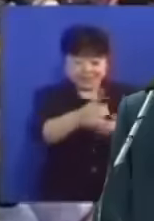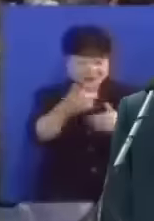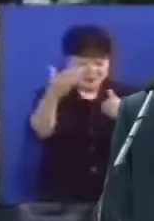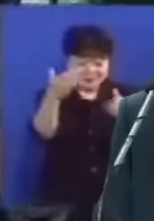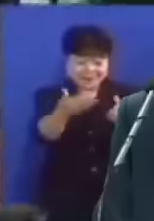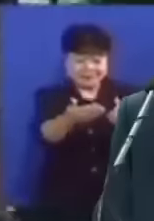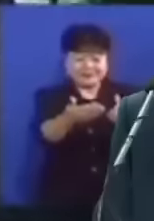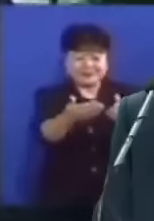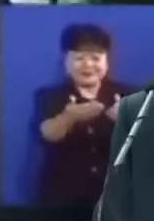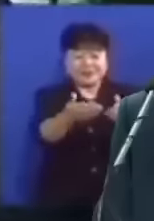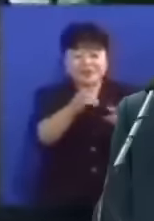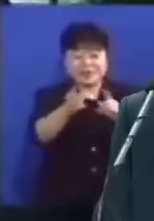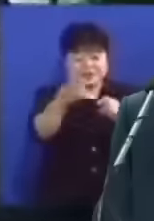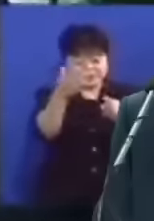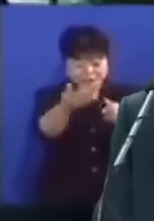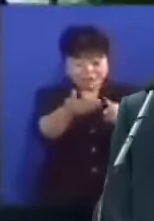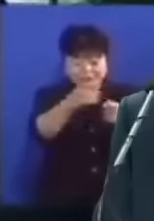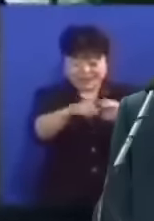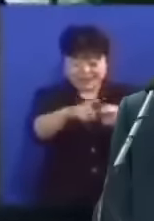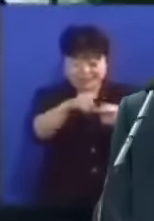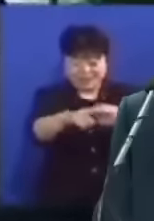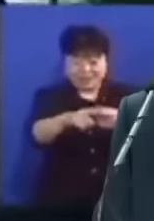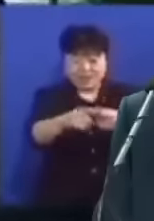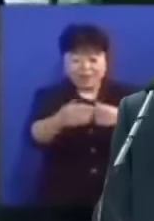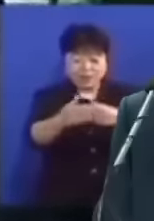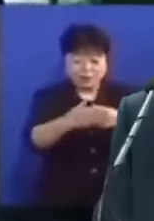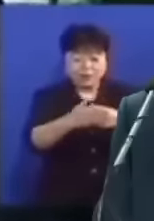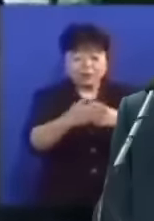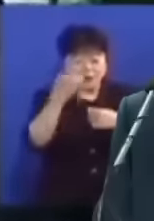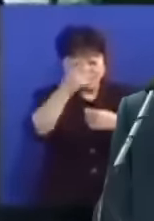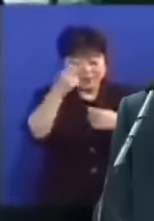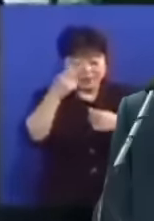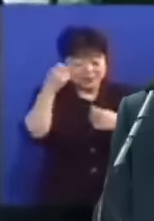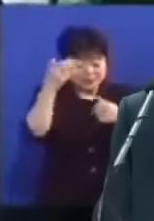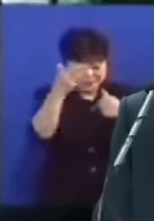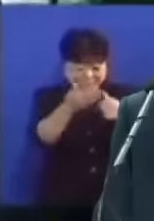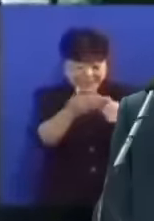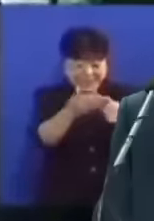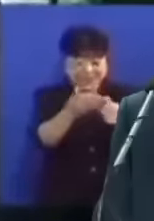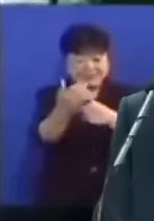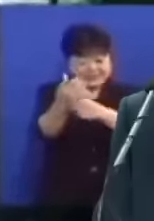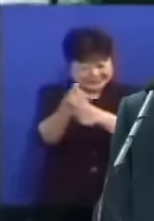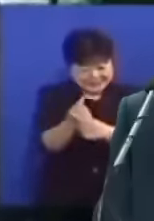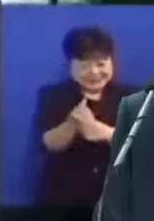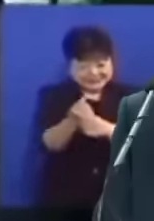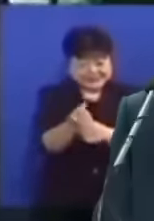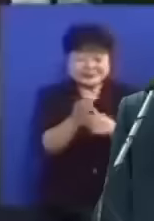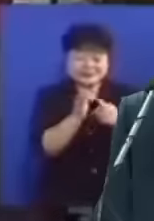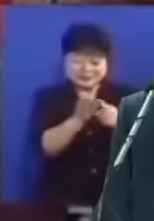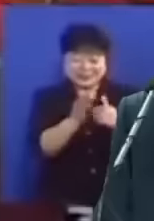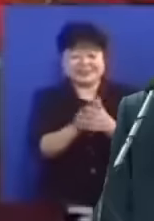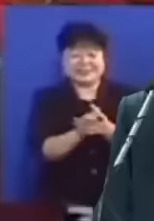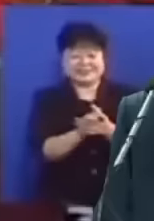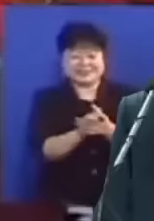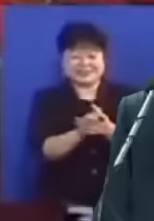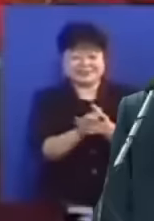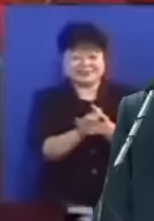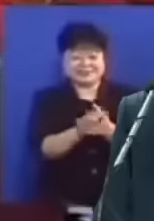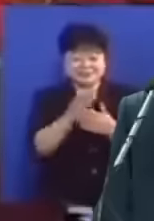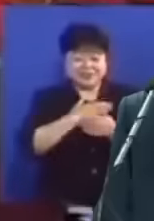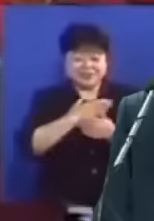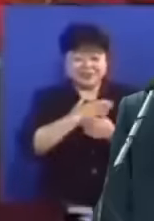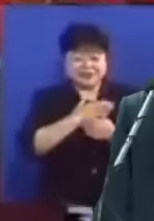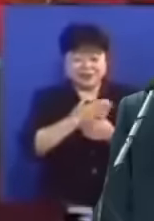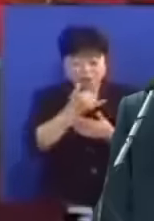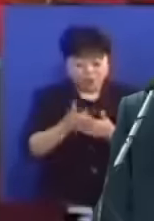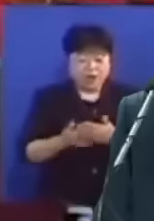주님이 말씀하신 대로 돕는 자 보혜사 성령에게 부탁을 해야 되는 것입니다. 내가